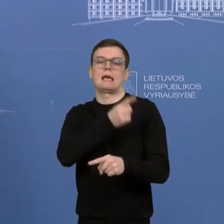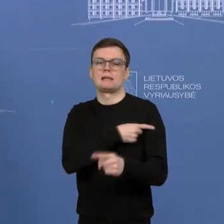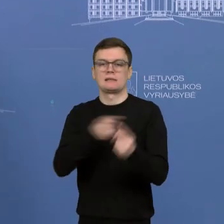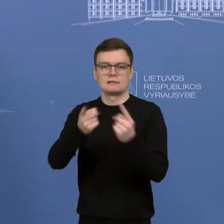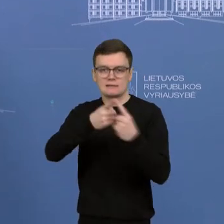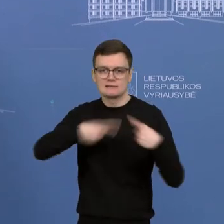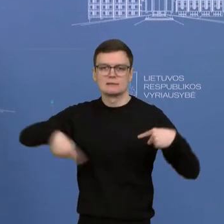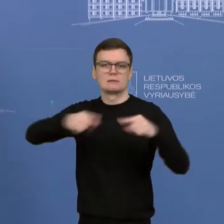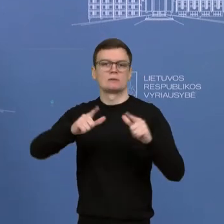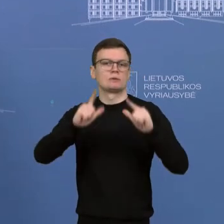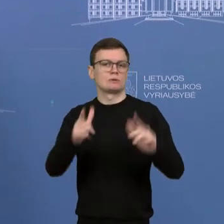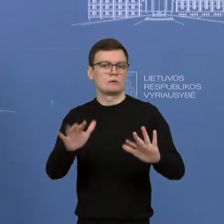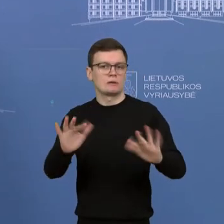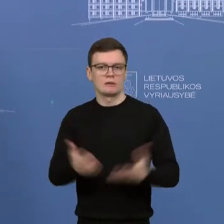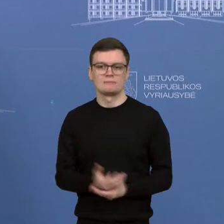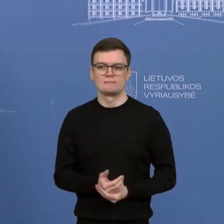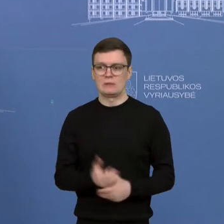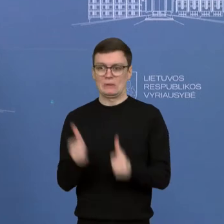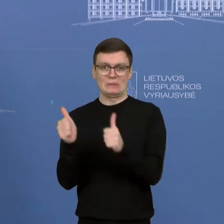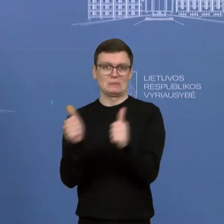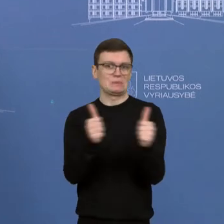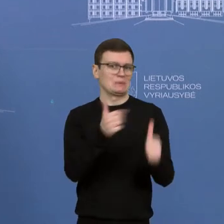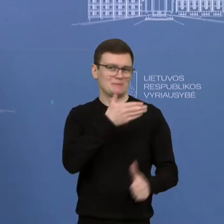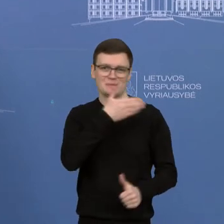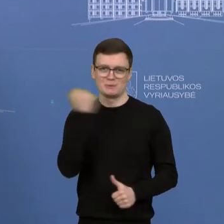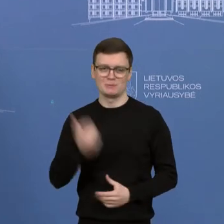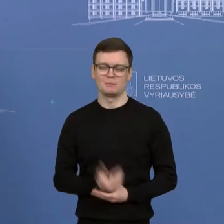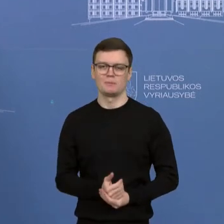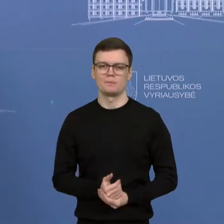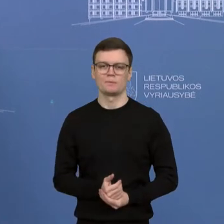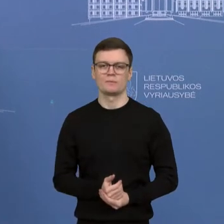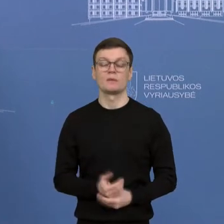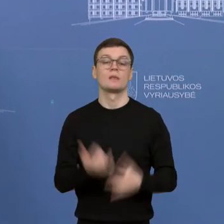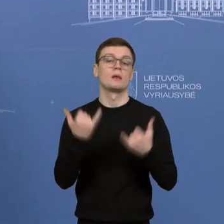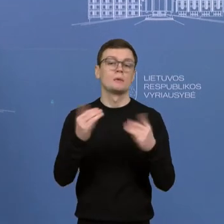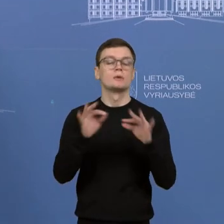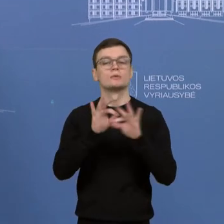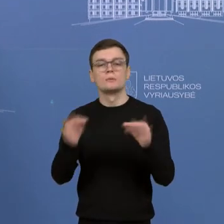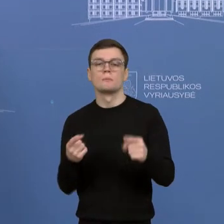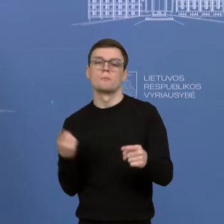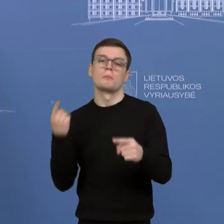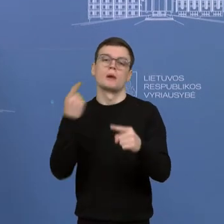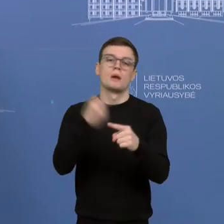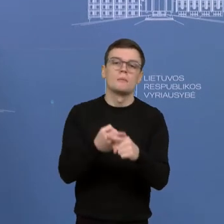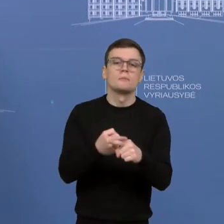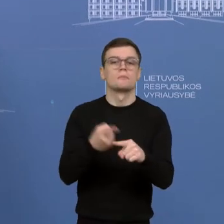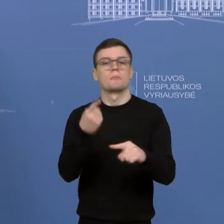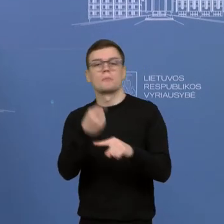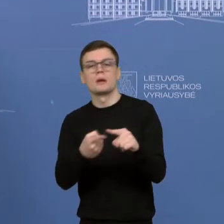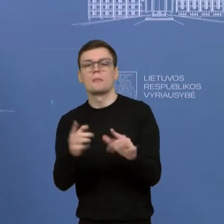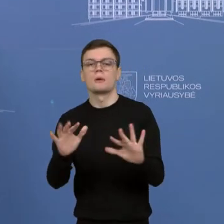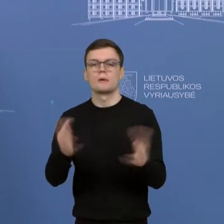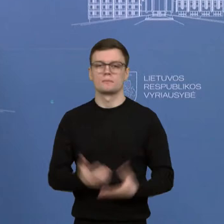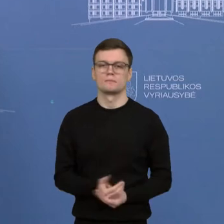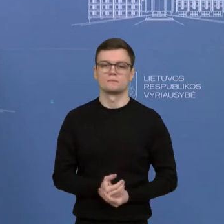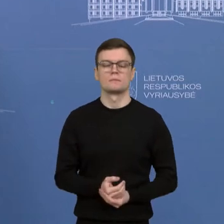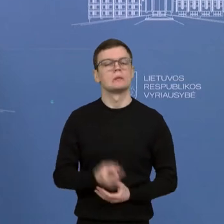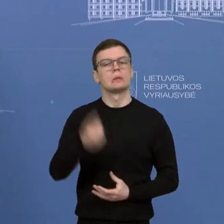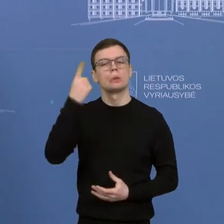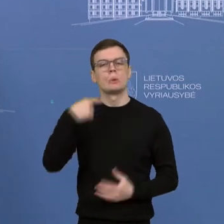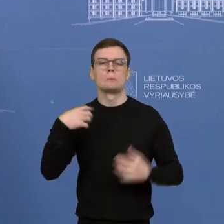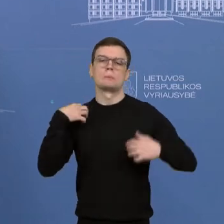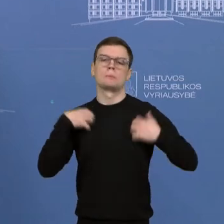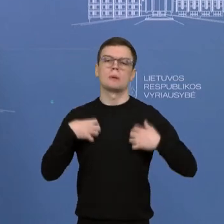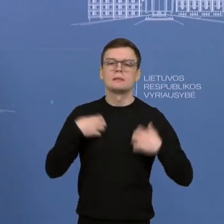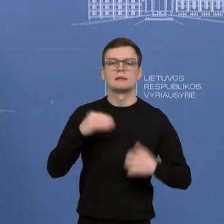tikrai negiedros, sakyčiau, yra siūlomos papildomos priemonės, suformuojant ir paspartinant tam tikras